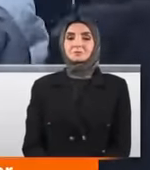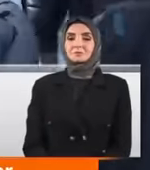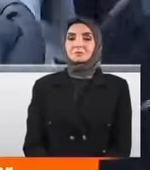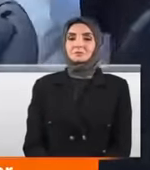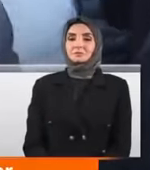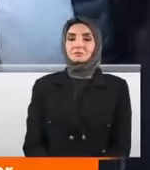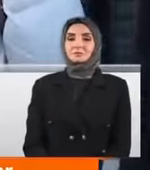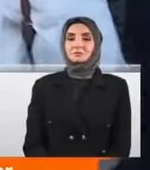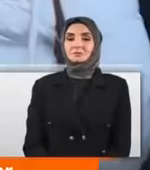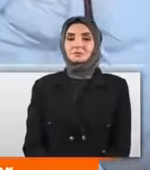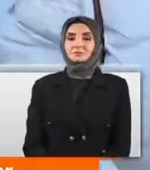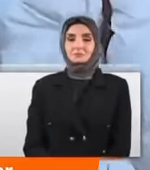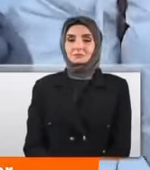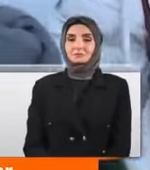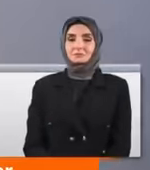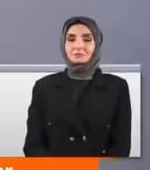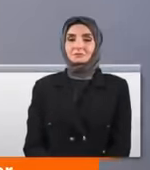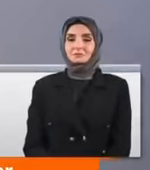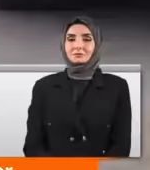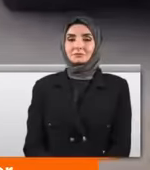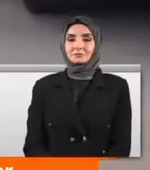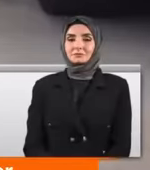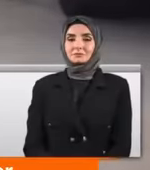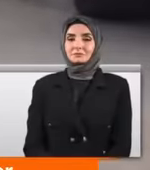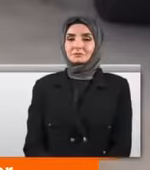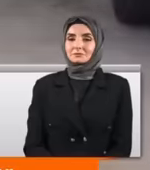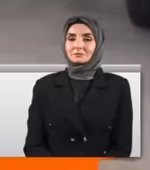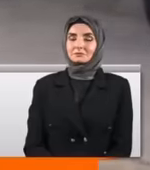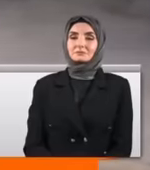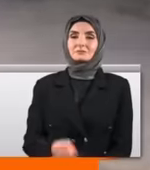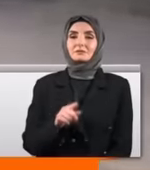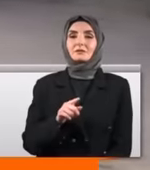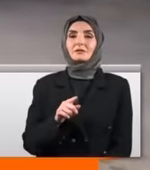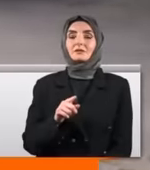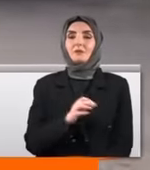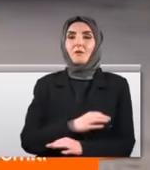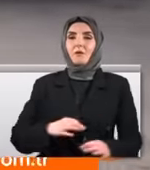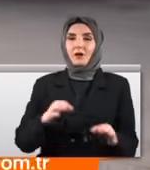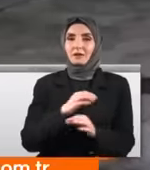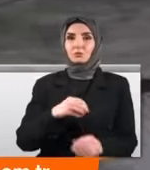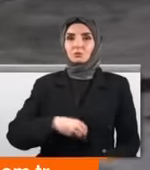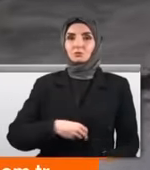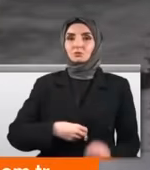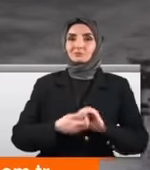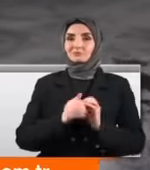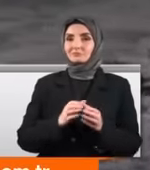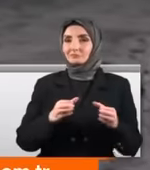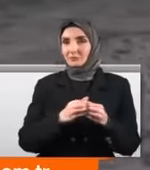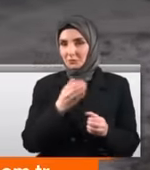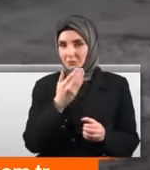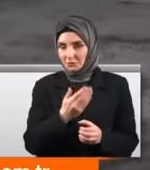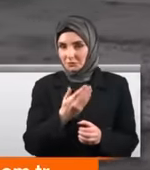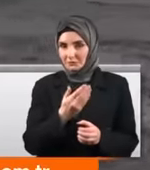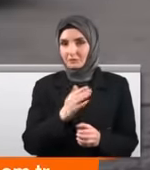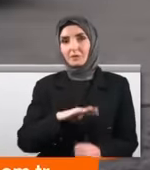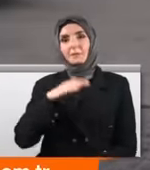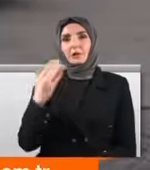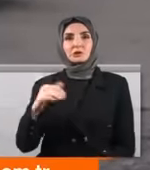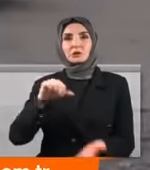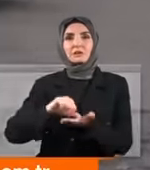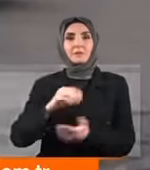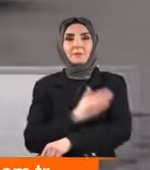Dilan Polat'ın aracı. Çok iyi olmuş. Komençör adlı organize suç örgütü. Yine İranlı bir başka örgüt ve Dilan Engin